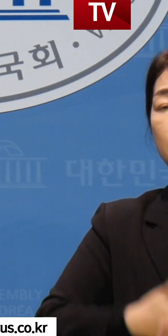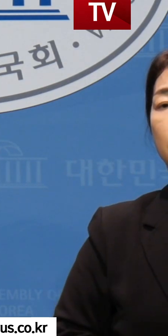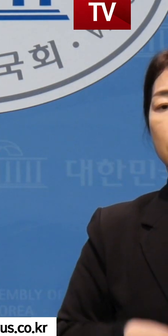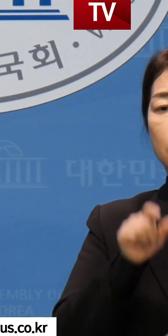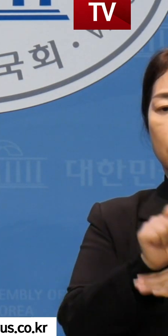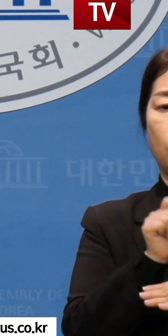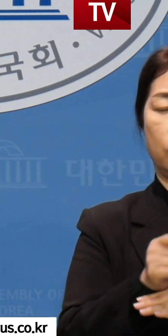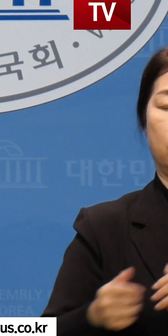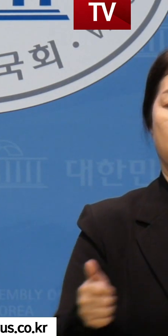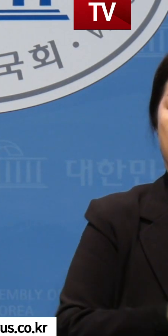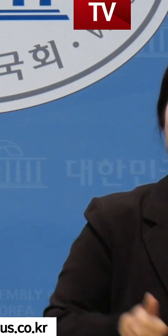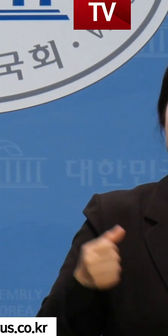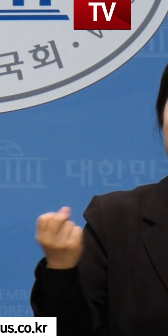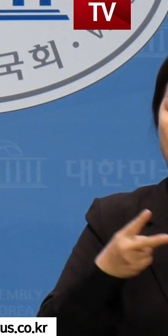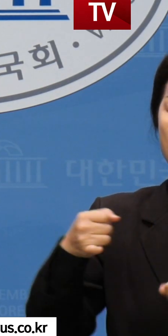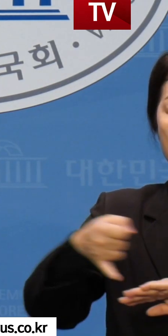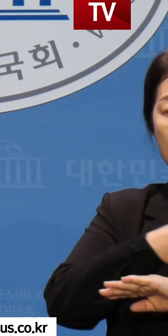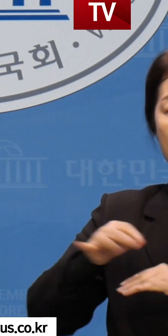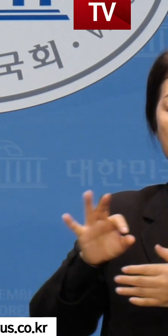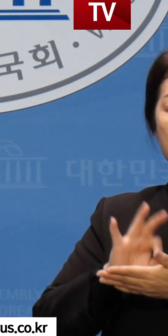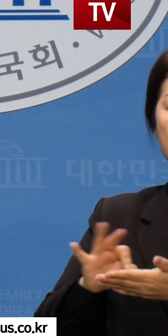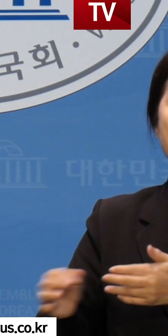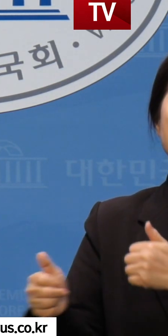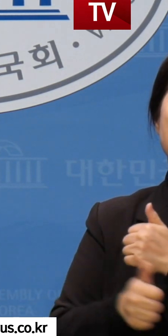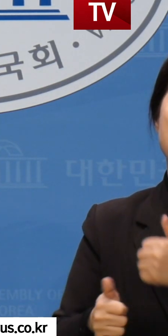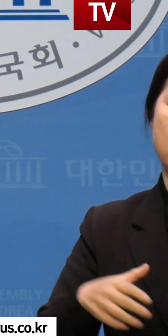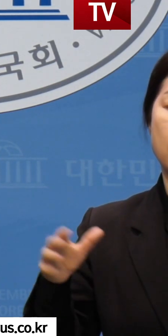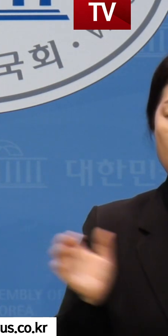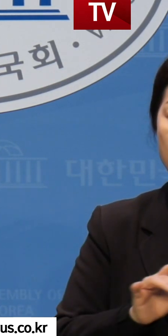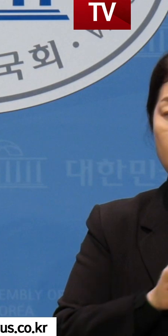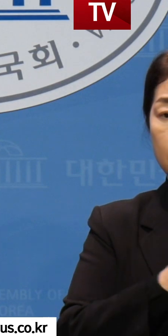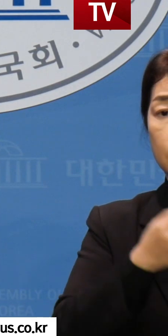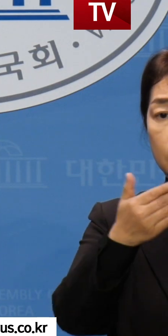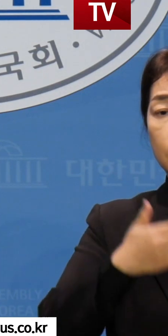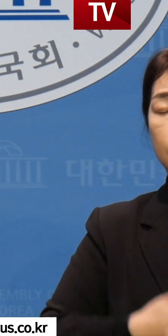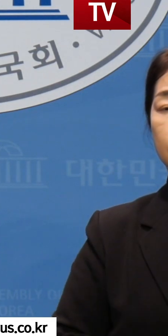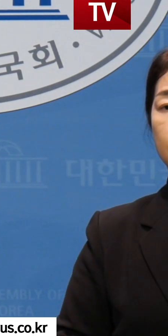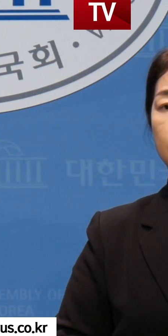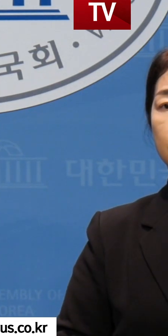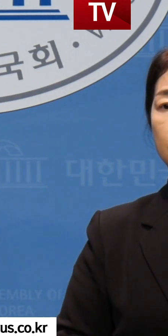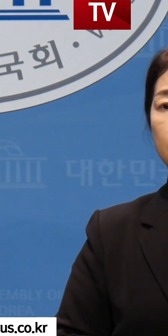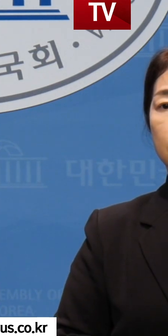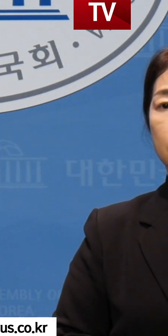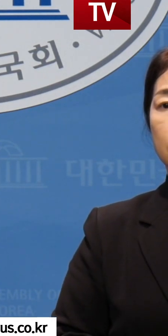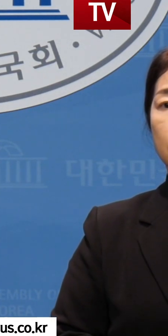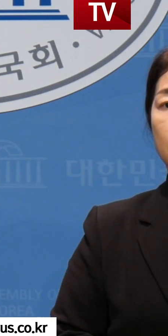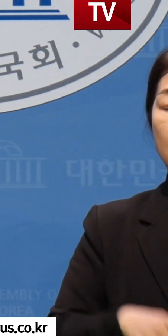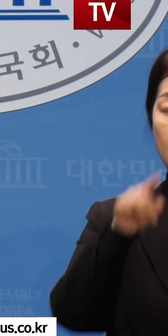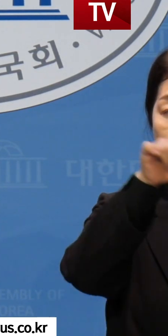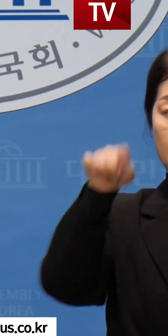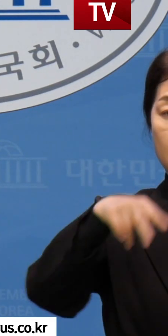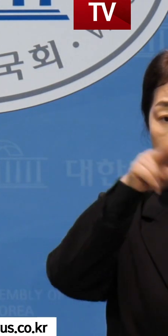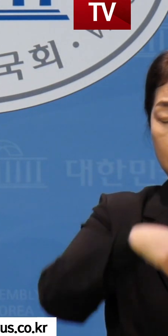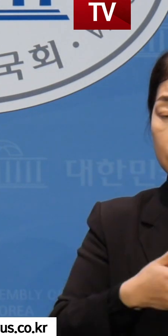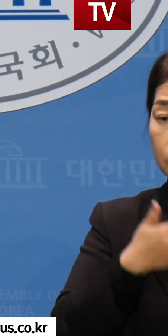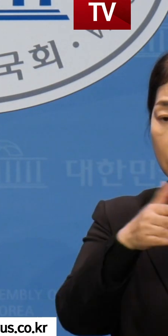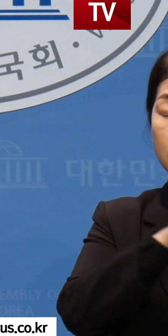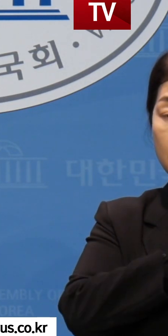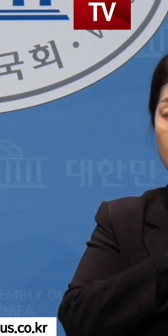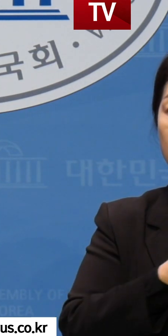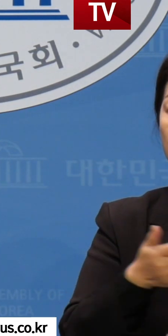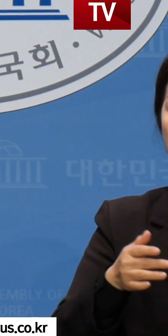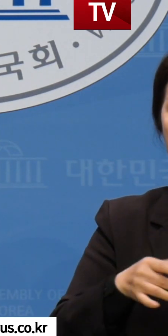정무위원회와 기획재정위원회 위원들이 오늘 모였습니다. 제가 기자회견문을 읽겠습니다. 우리